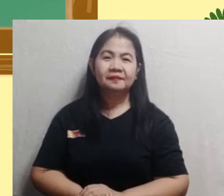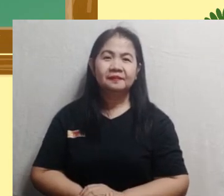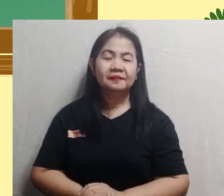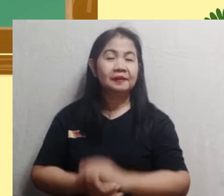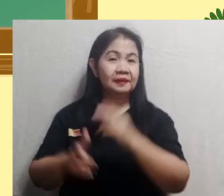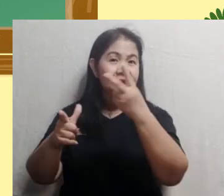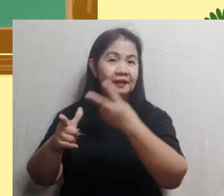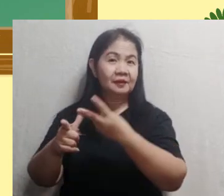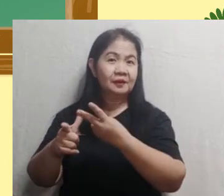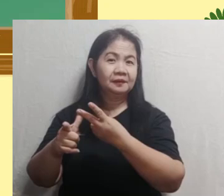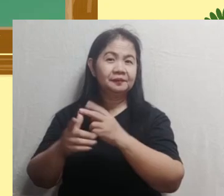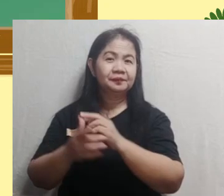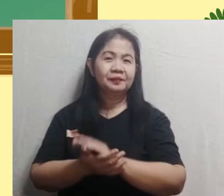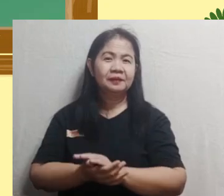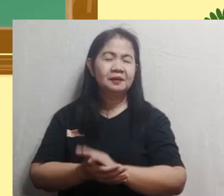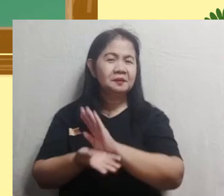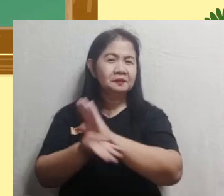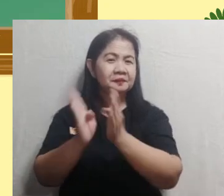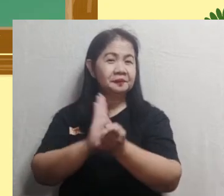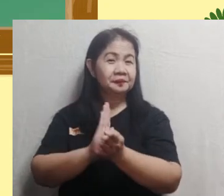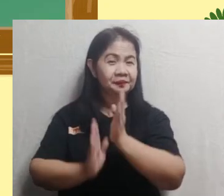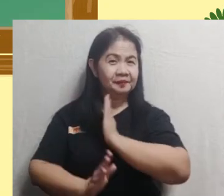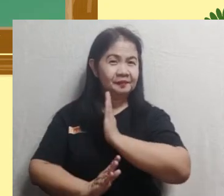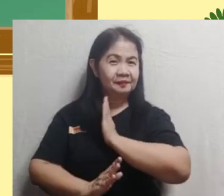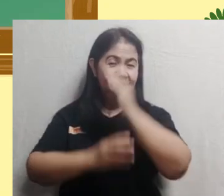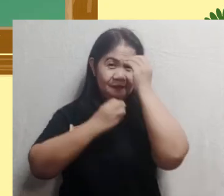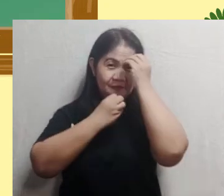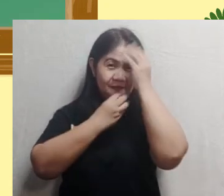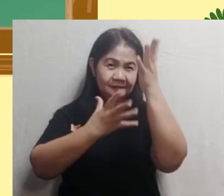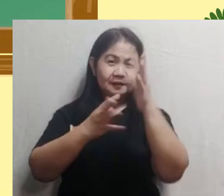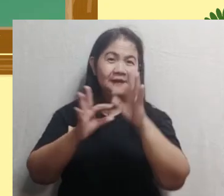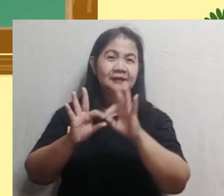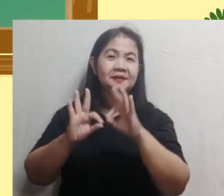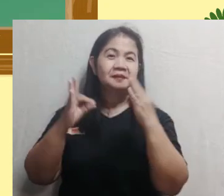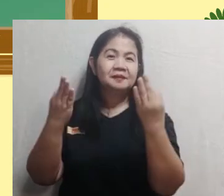Ikalawa, pagiging mabait at masunurin sa pamilya.